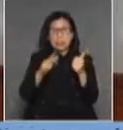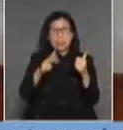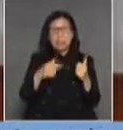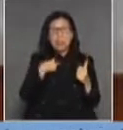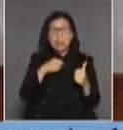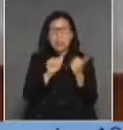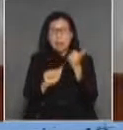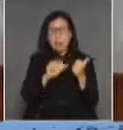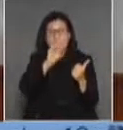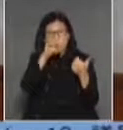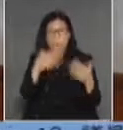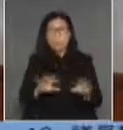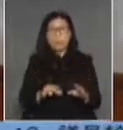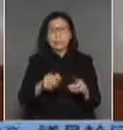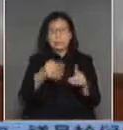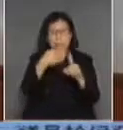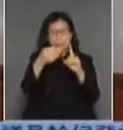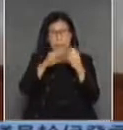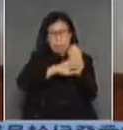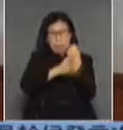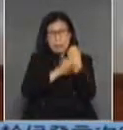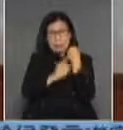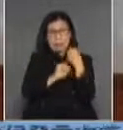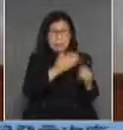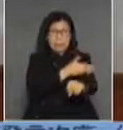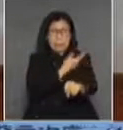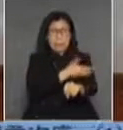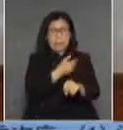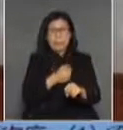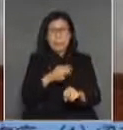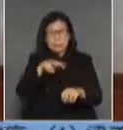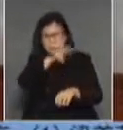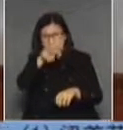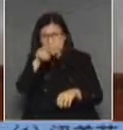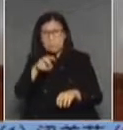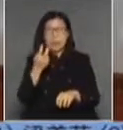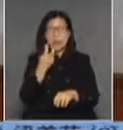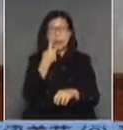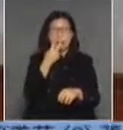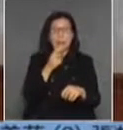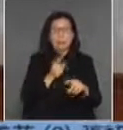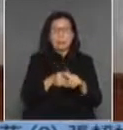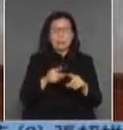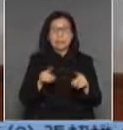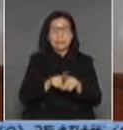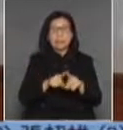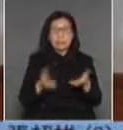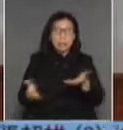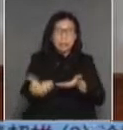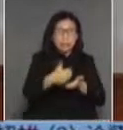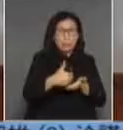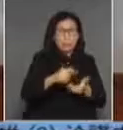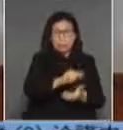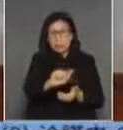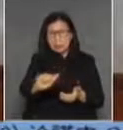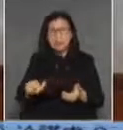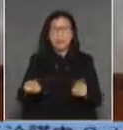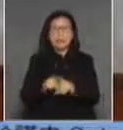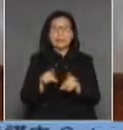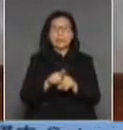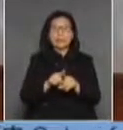出，非法勞工往往被發現受雇於回收場、酒樓、工